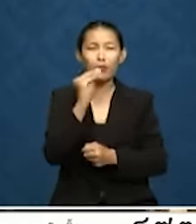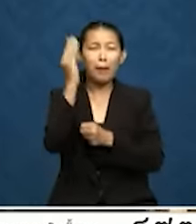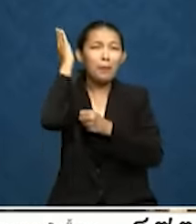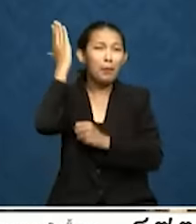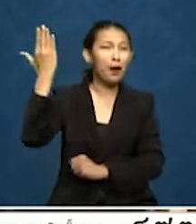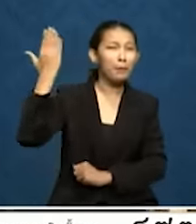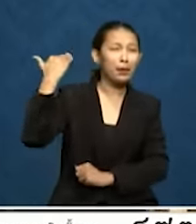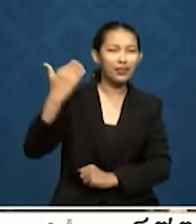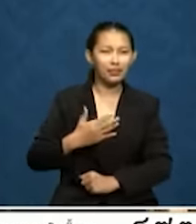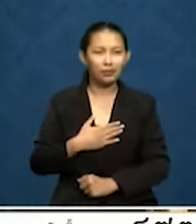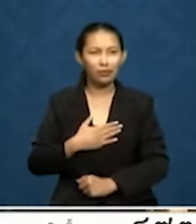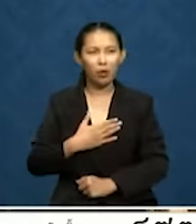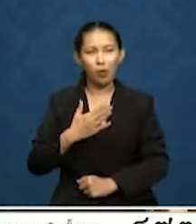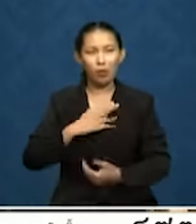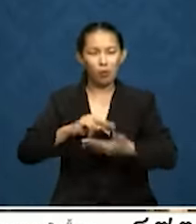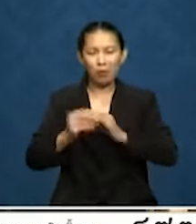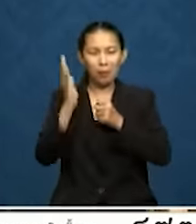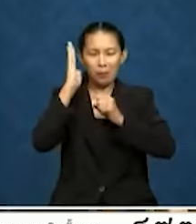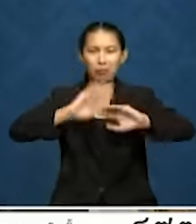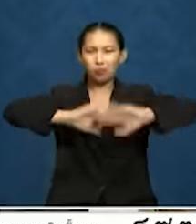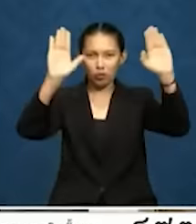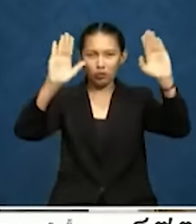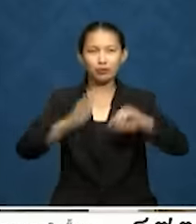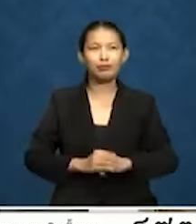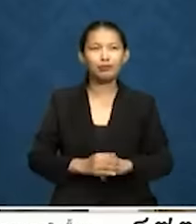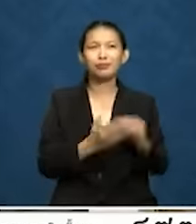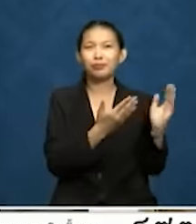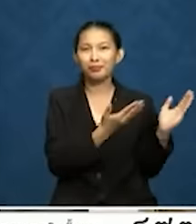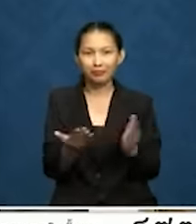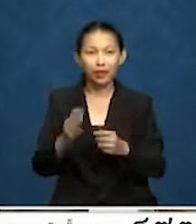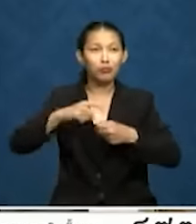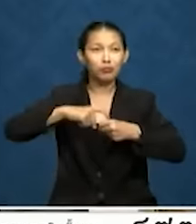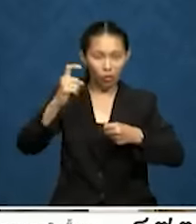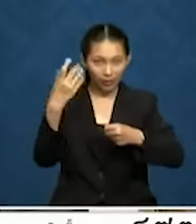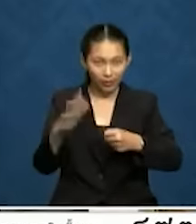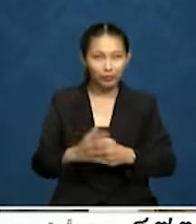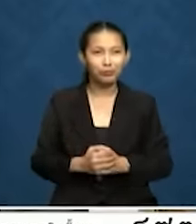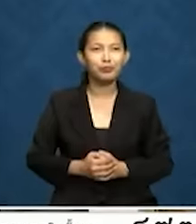าย ค ือว่าผมไม่ได้อภิปรายครับ ครับคุณอดิศรต่อแล้วครับ